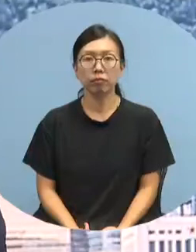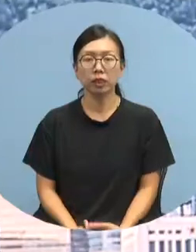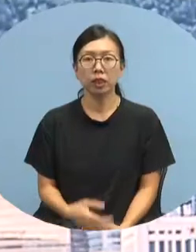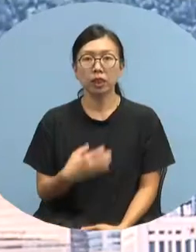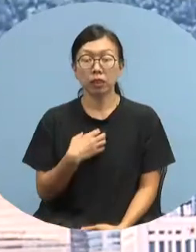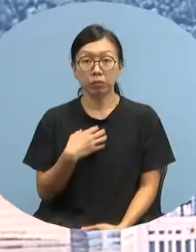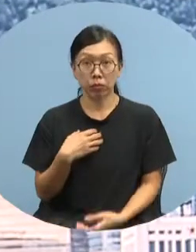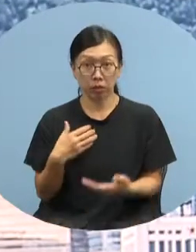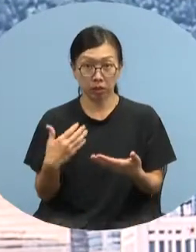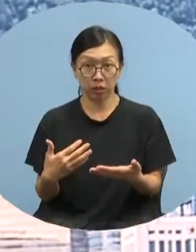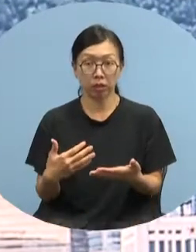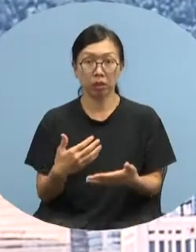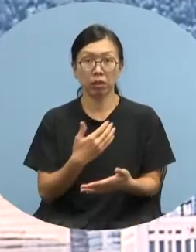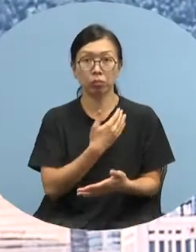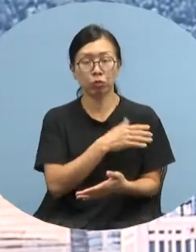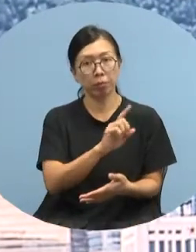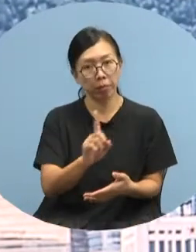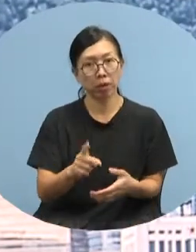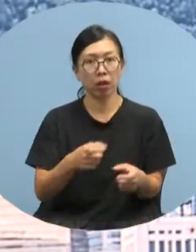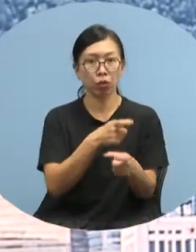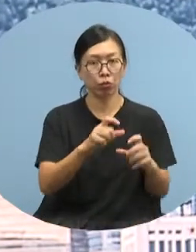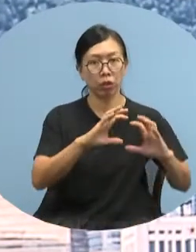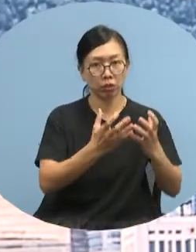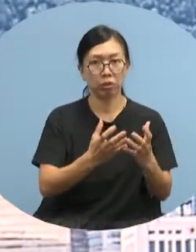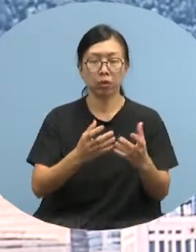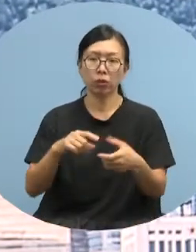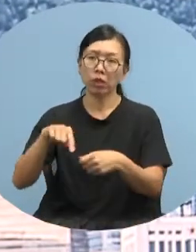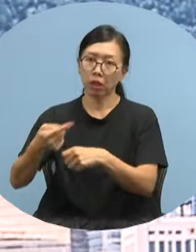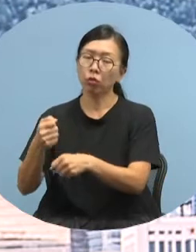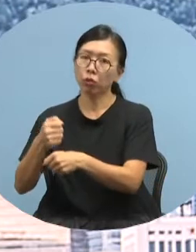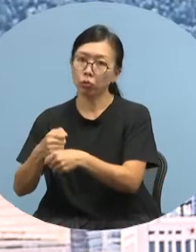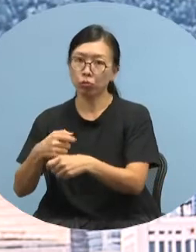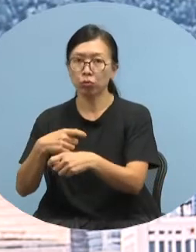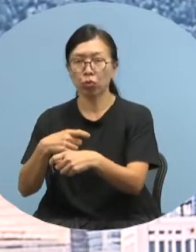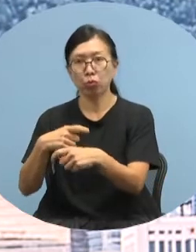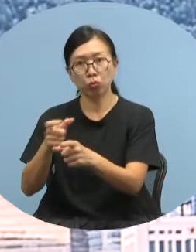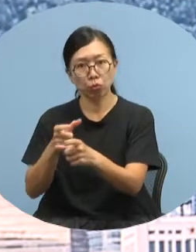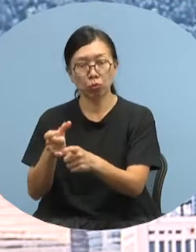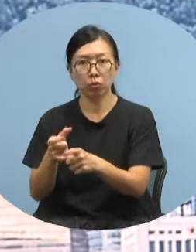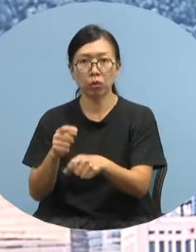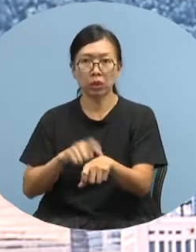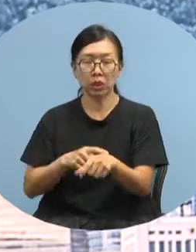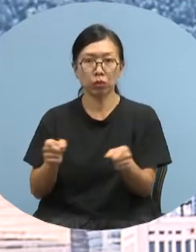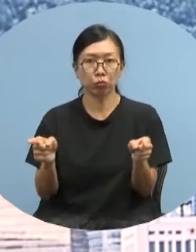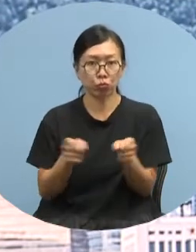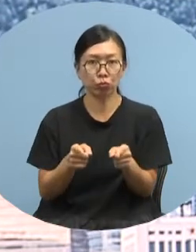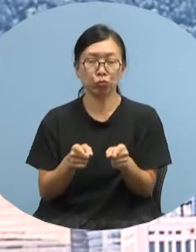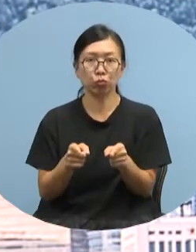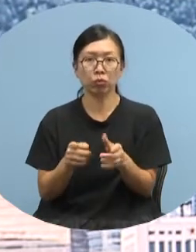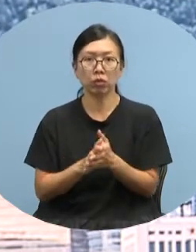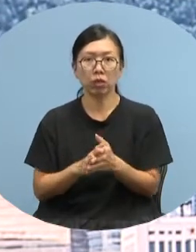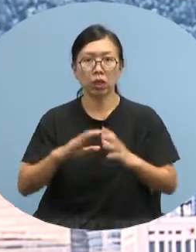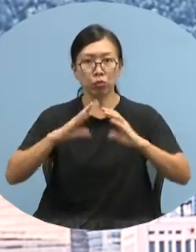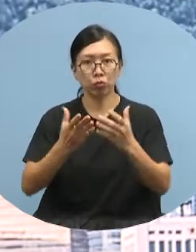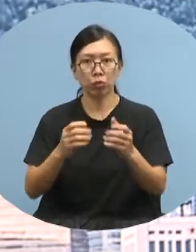我覺得無論是旅遊業好，其他行業都好，在現在這個疫情的情況，即是短期裡面不能夠有一個即是說完